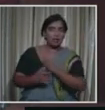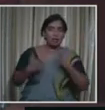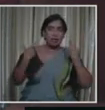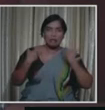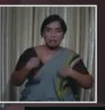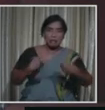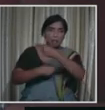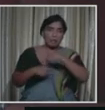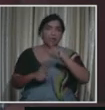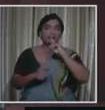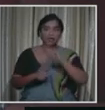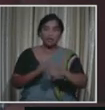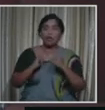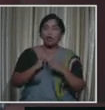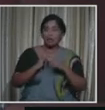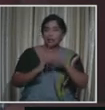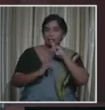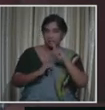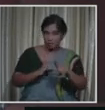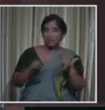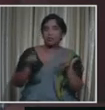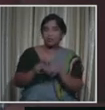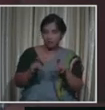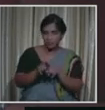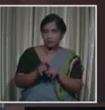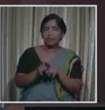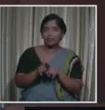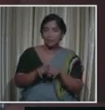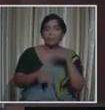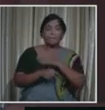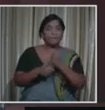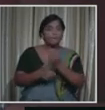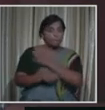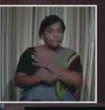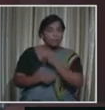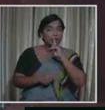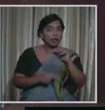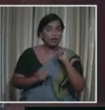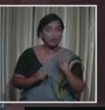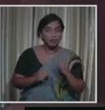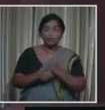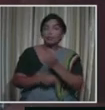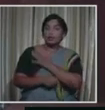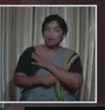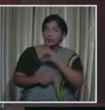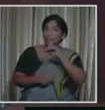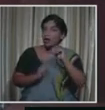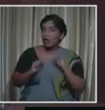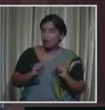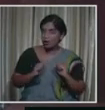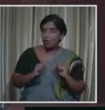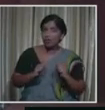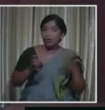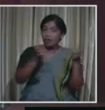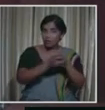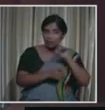ka, orang udiannya biru itu rakine ka. Entar dausan nasin, entar itu gota abe raja paksi muka dekian, gota abe raja paksi kena muka dek, ikhando rakine